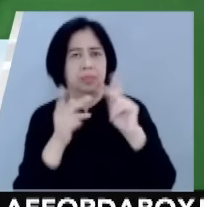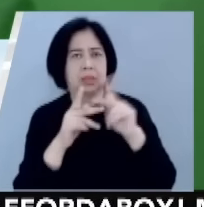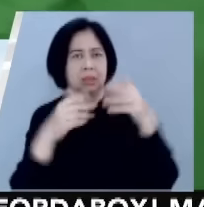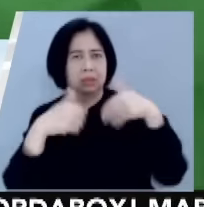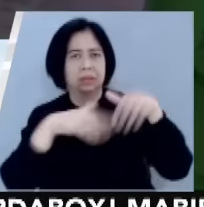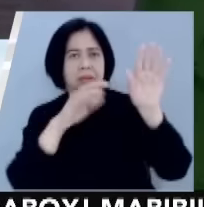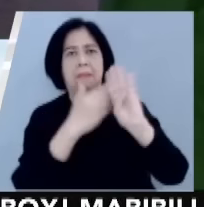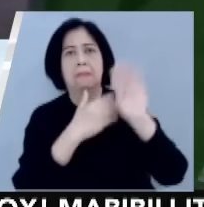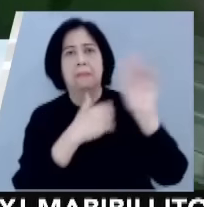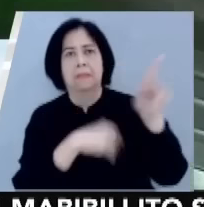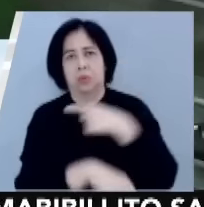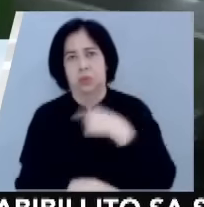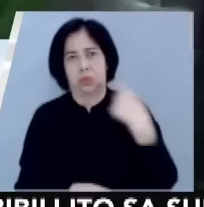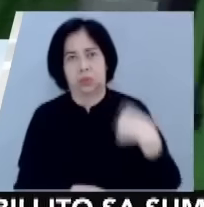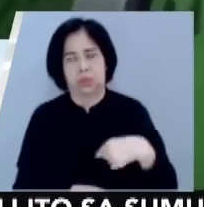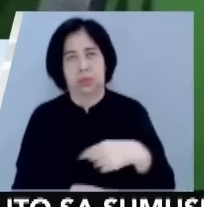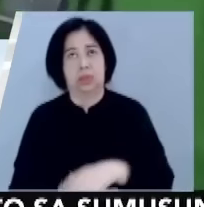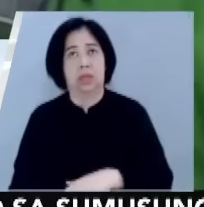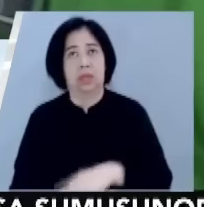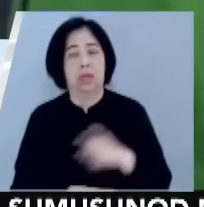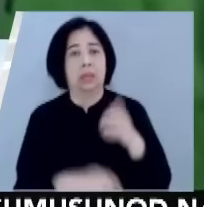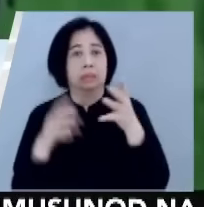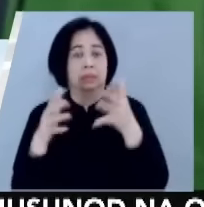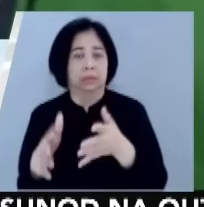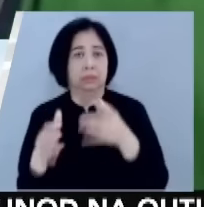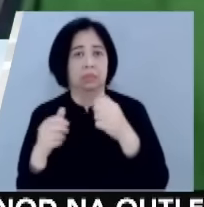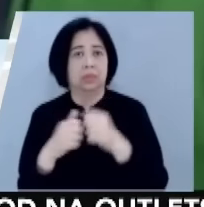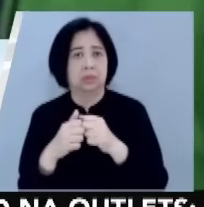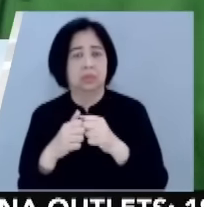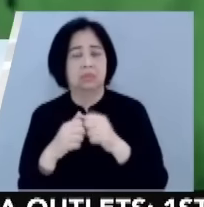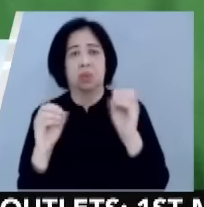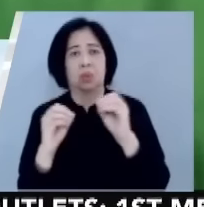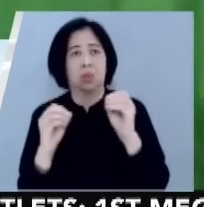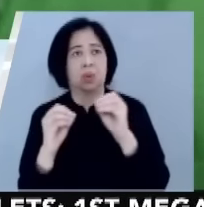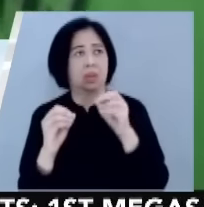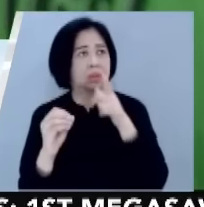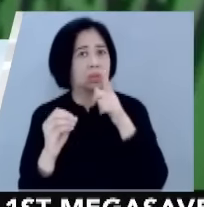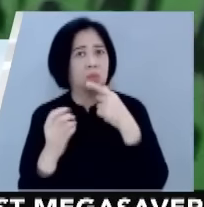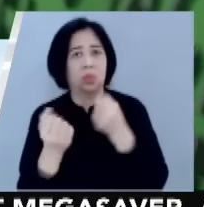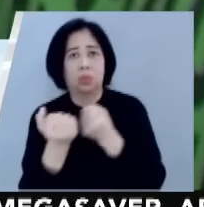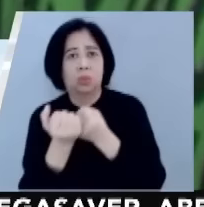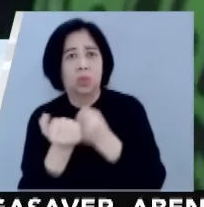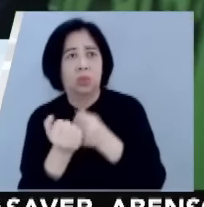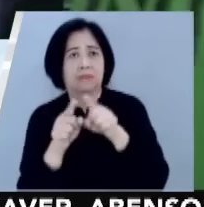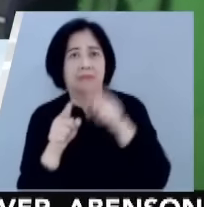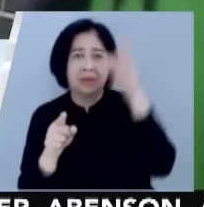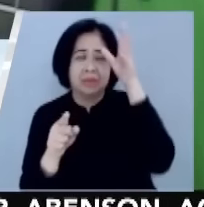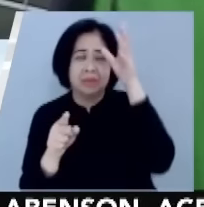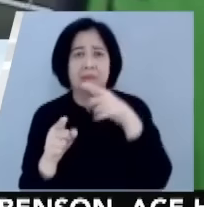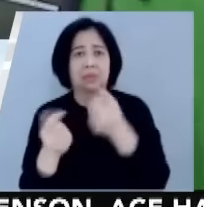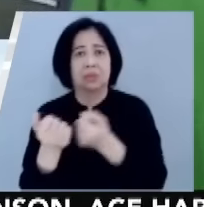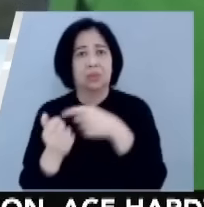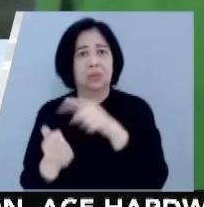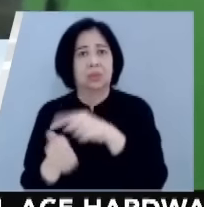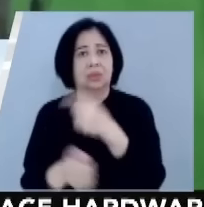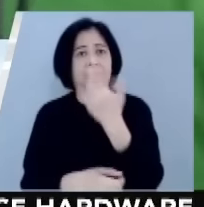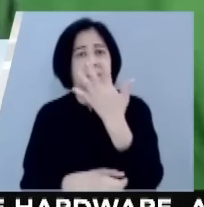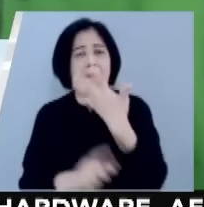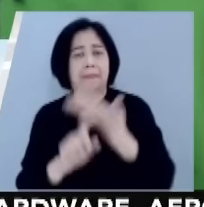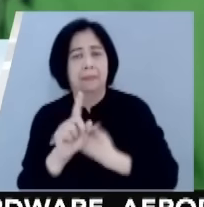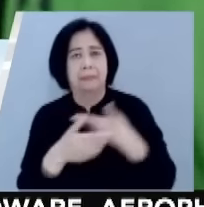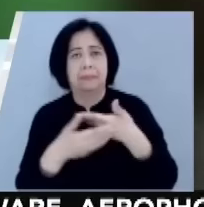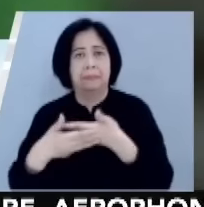China. Bukod sa iiwan siya, wala na rin tatayong ama at magtataguyod sa kanilang 5 buwang gulang na